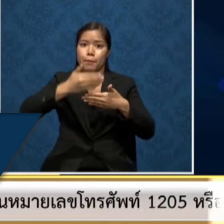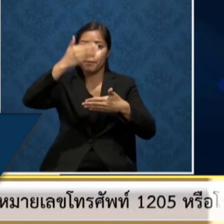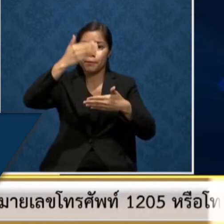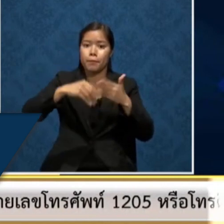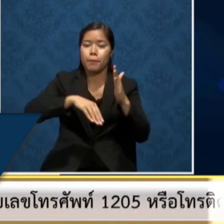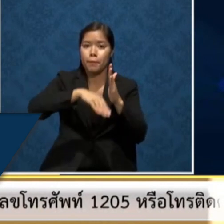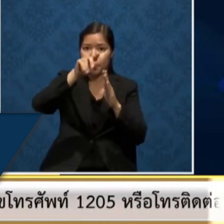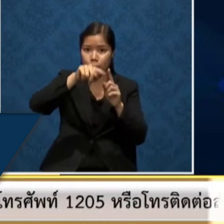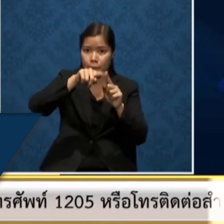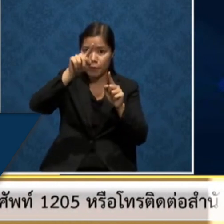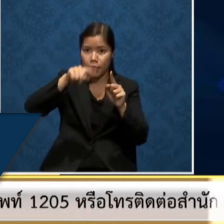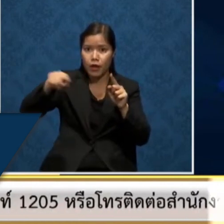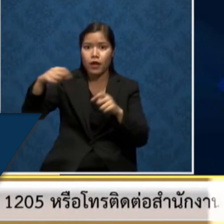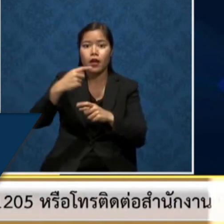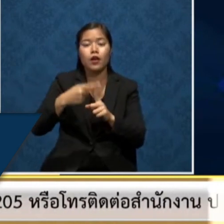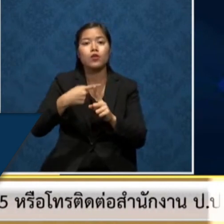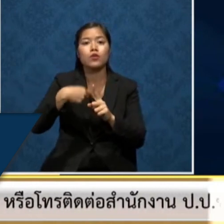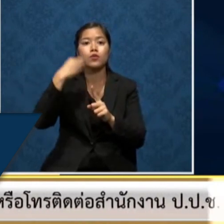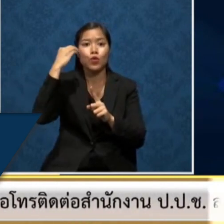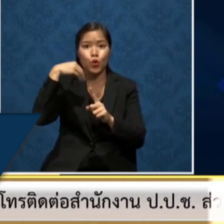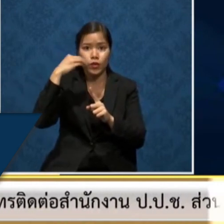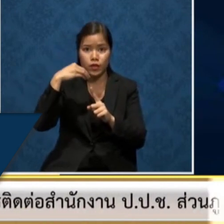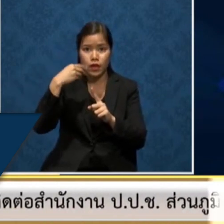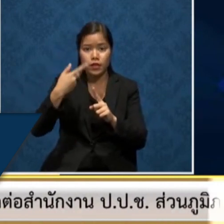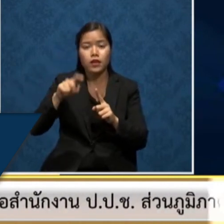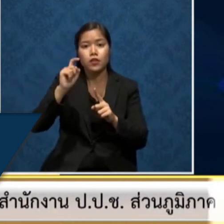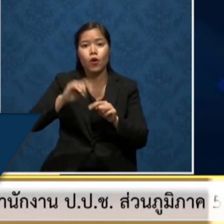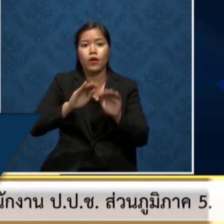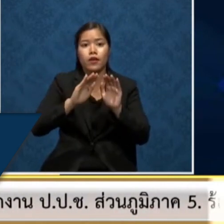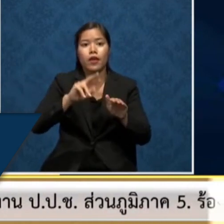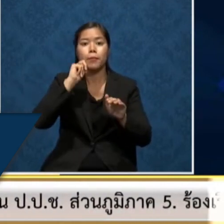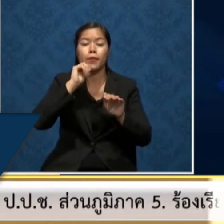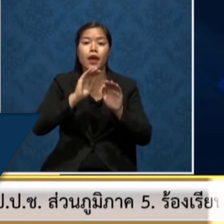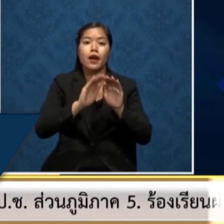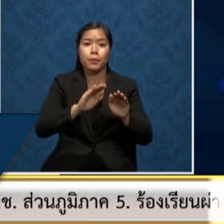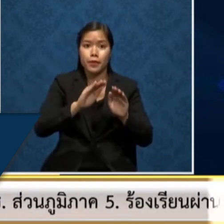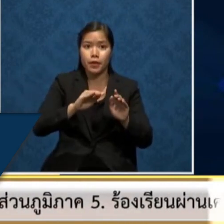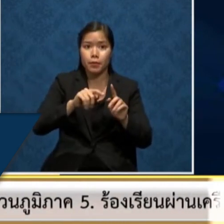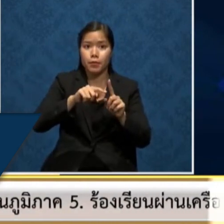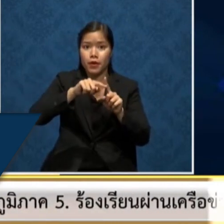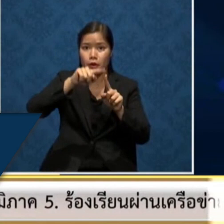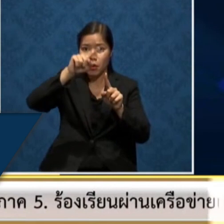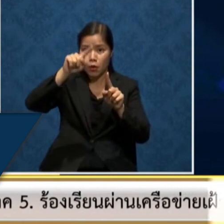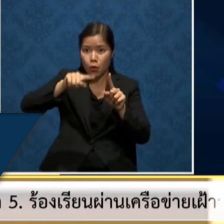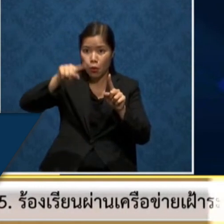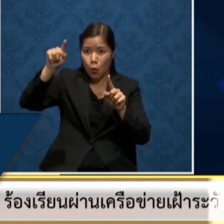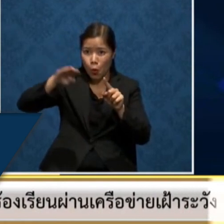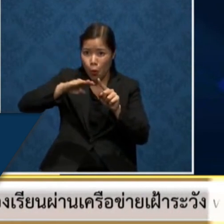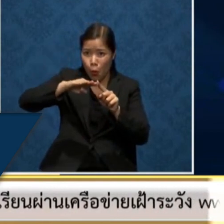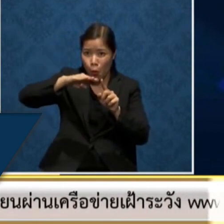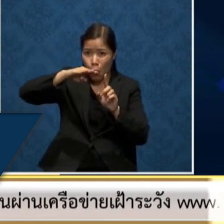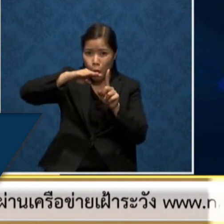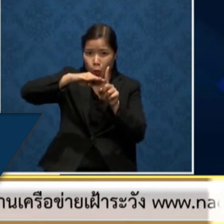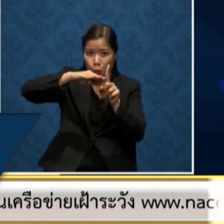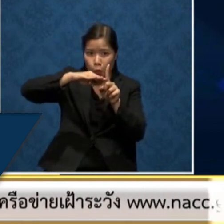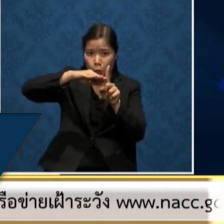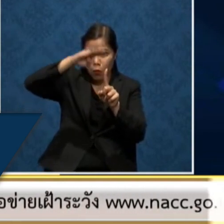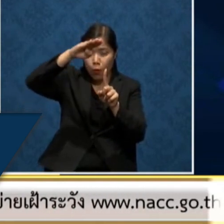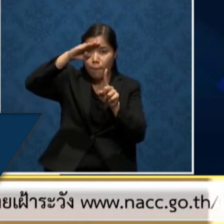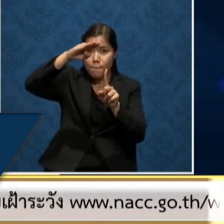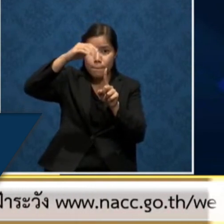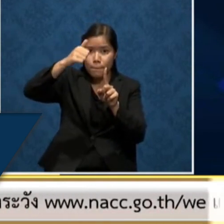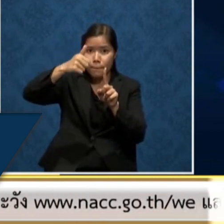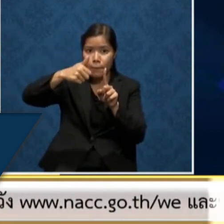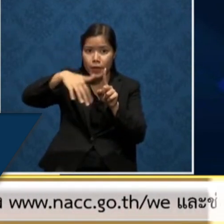เดือนจำเป็นต้องรักษาระดับน้ำในอ่างเก็บน้ำไม่ให้มีระดับน้ำสูงเกินกว่าระดับ